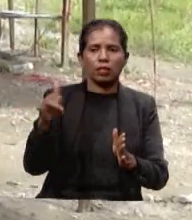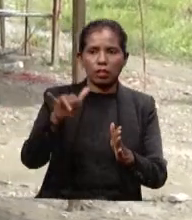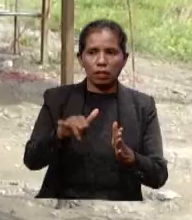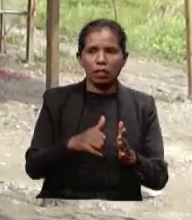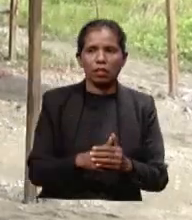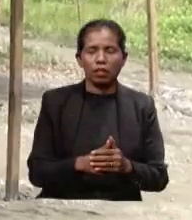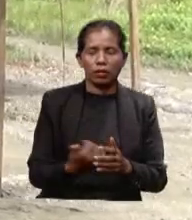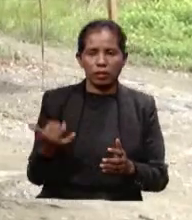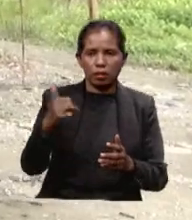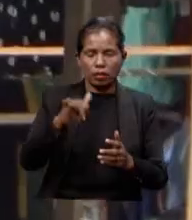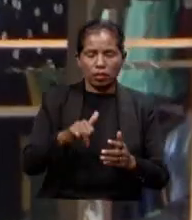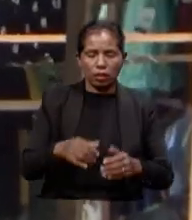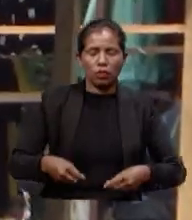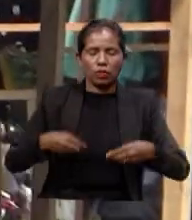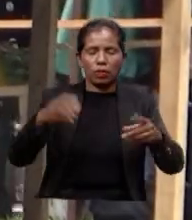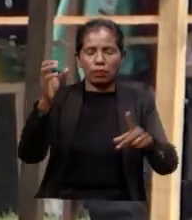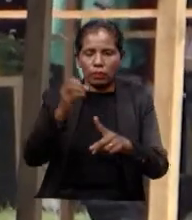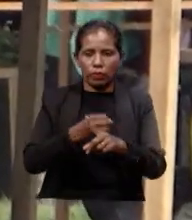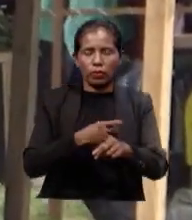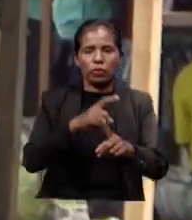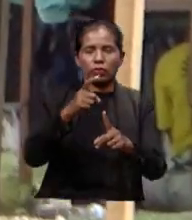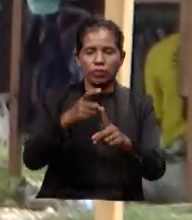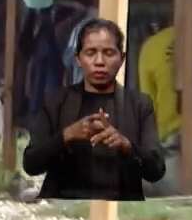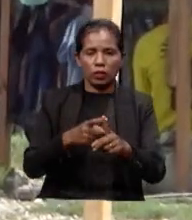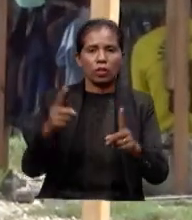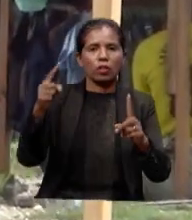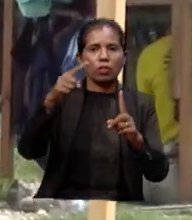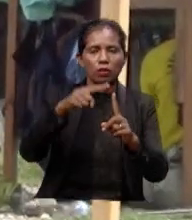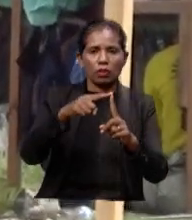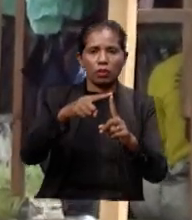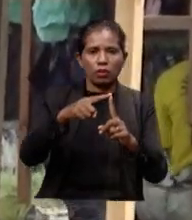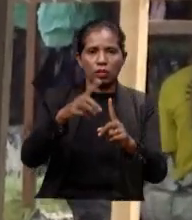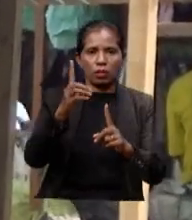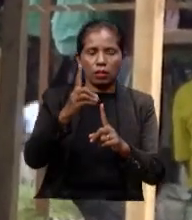no sira fo oportunidade ba ami to iha dia